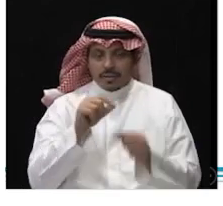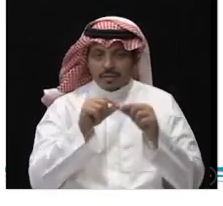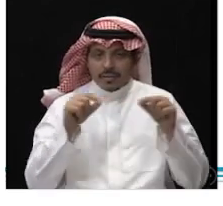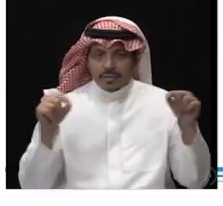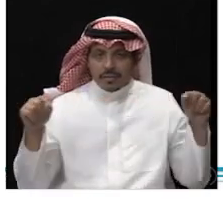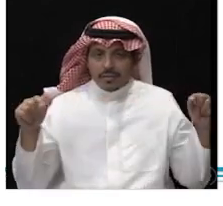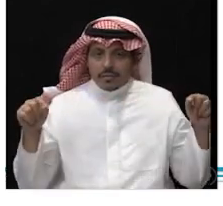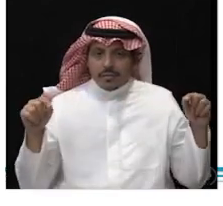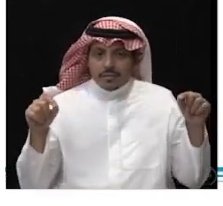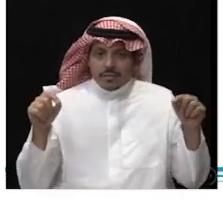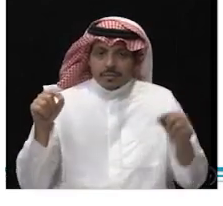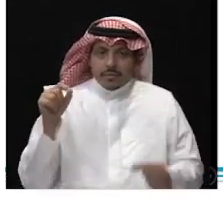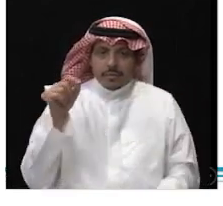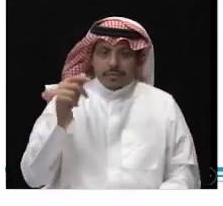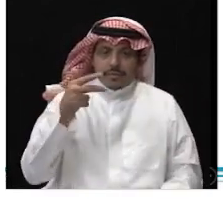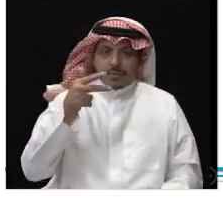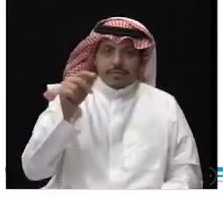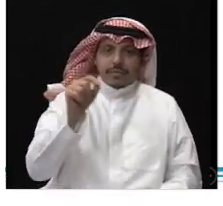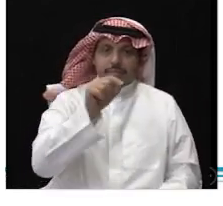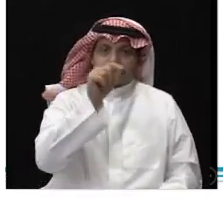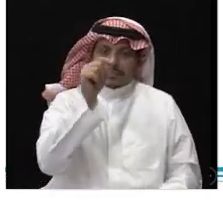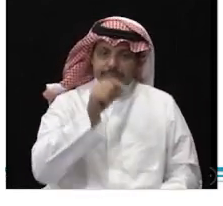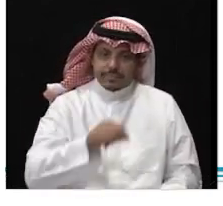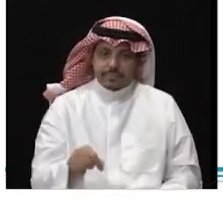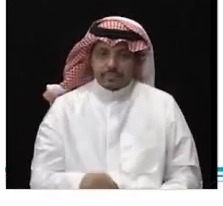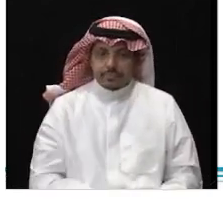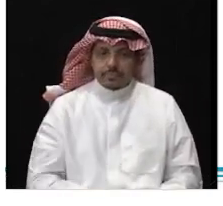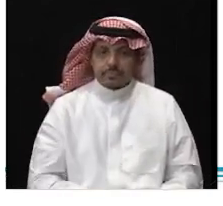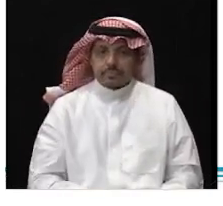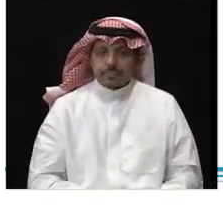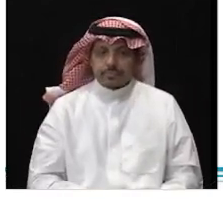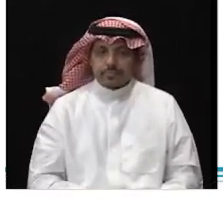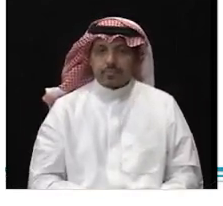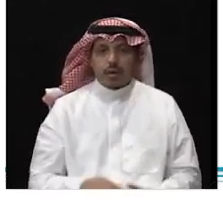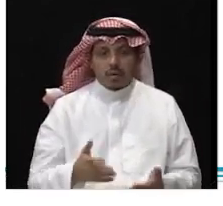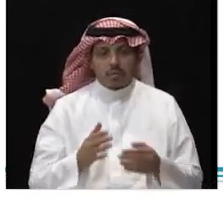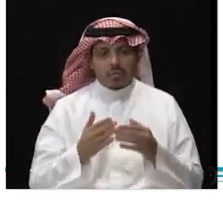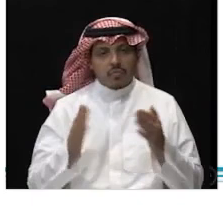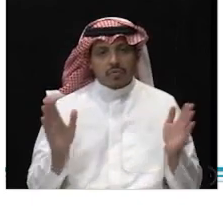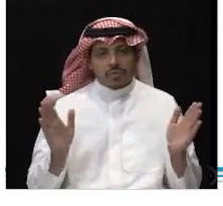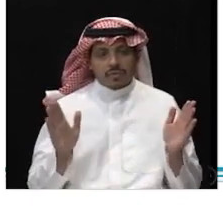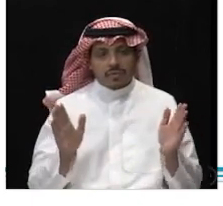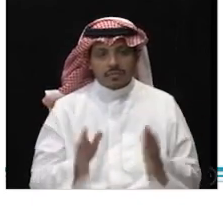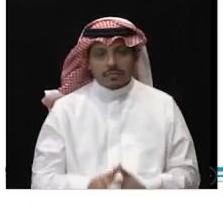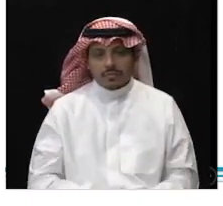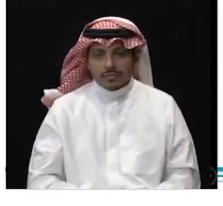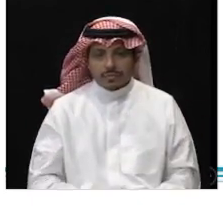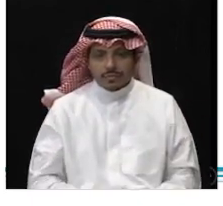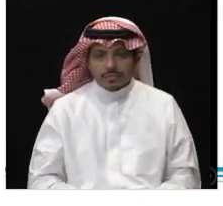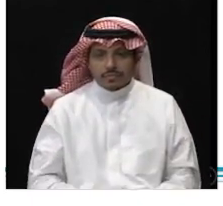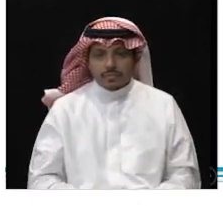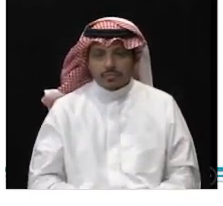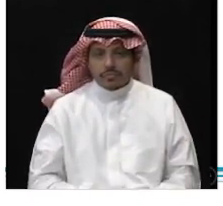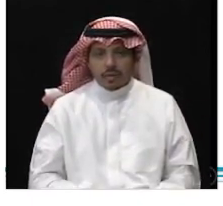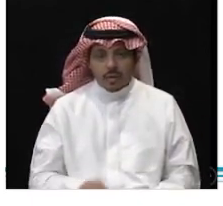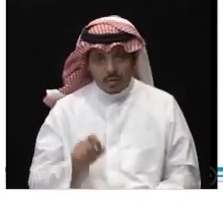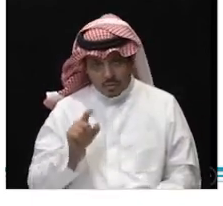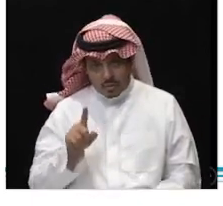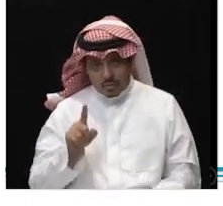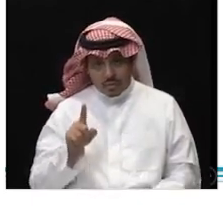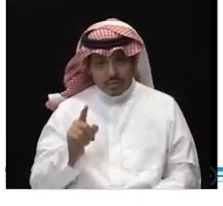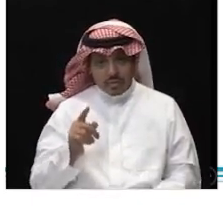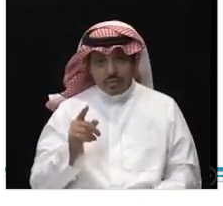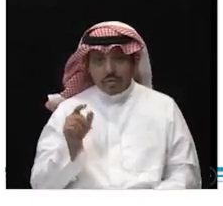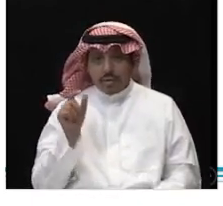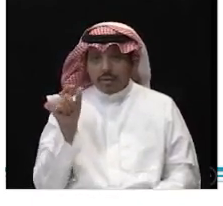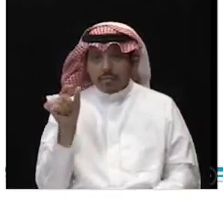السطر وينزل إذا كان متصلا في آخر الكلمة متصل أو منفصل، وإذا كان في أول الكلمة أو